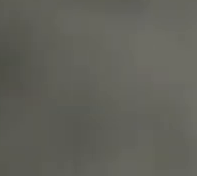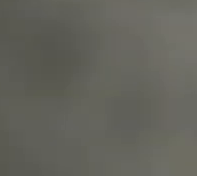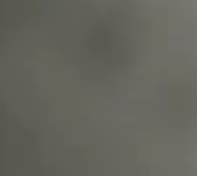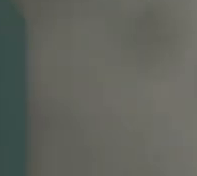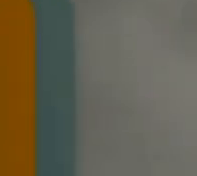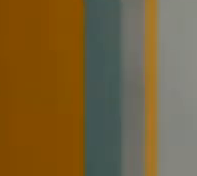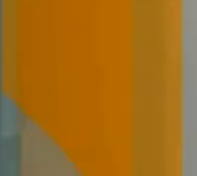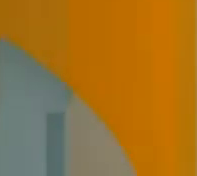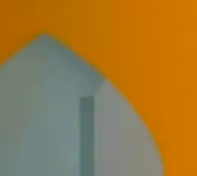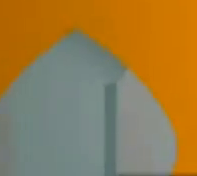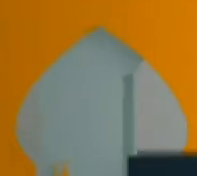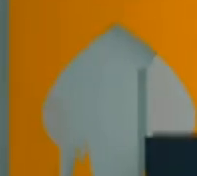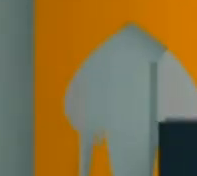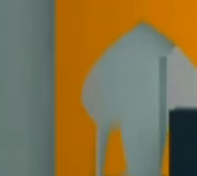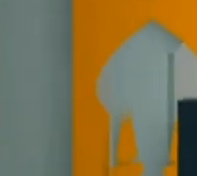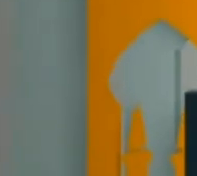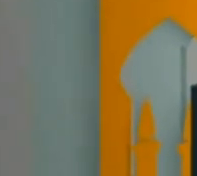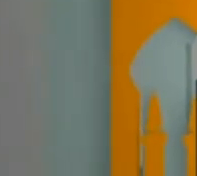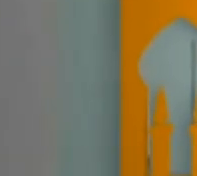مقيم الصلاة ومن